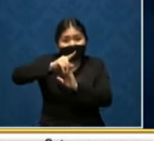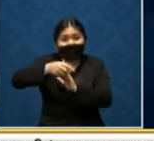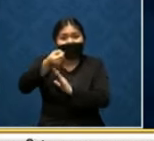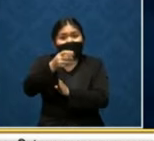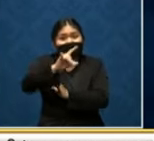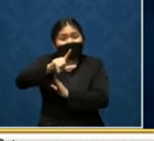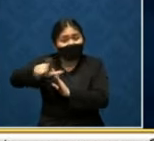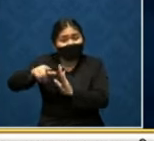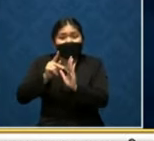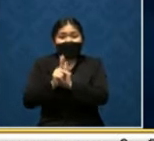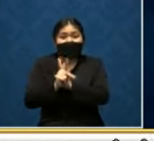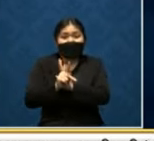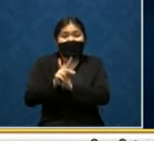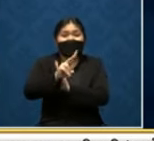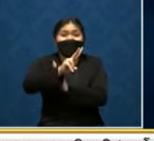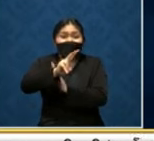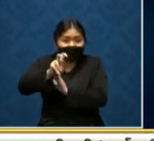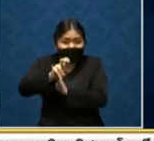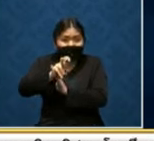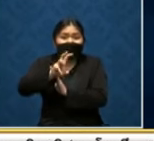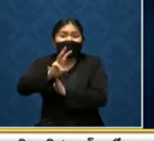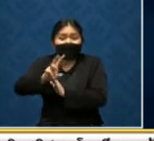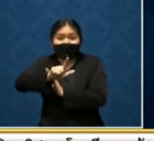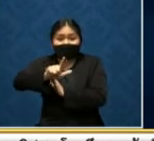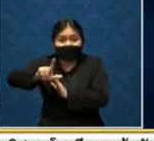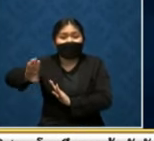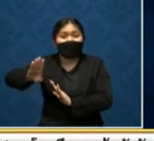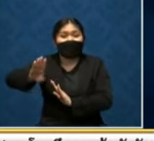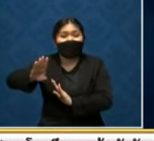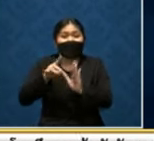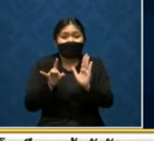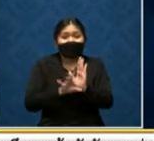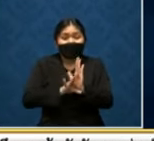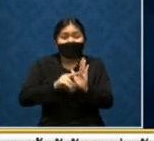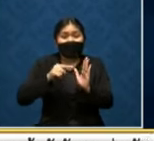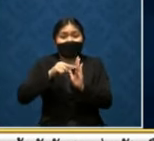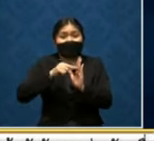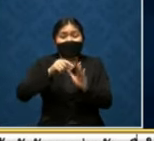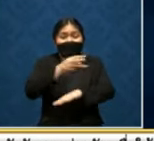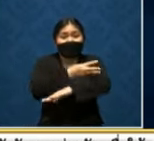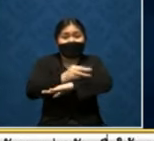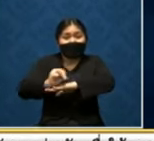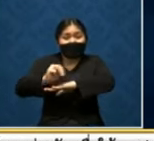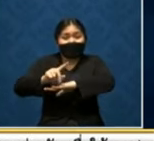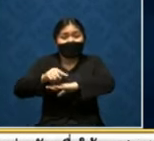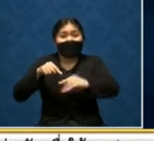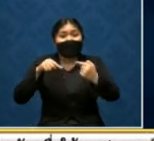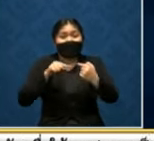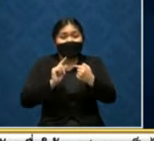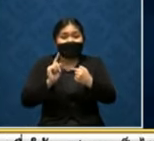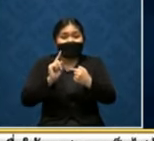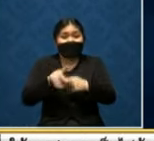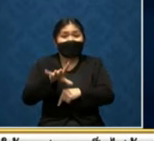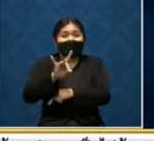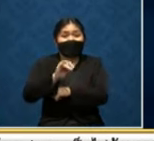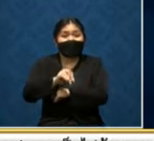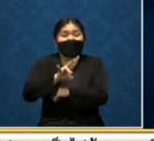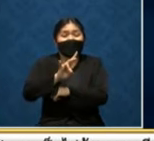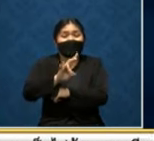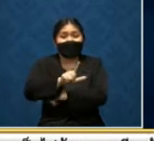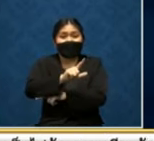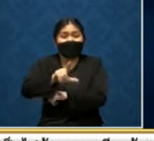ล้านบาทกาฬสินธุ์ได้ 26ล้านบาทและสุดสุดท้ายจังหวัดมหาสารคามได้ไปทั้งสิ้น87